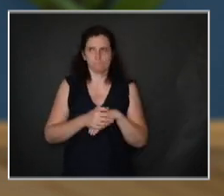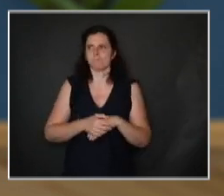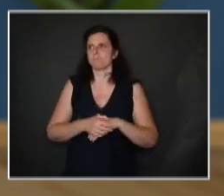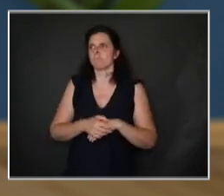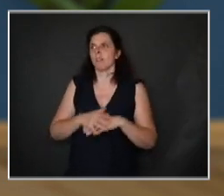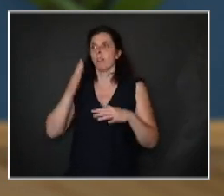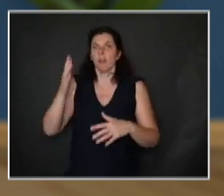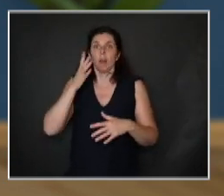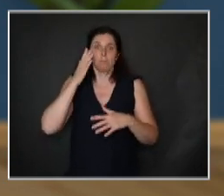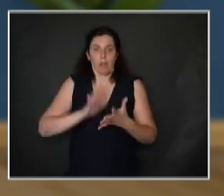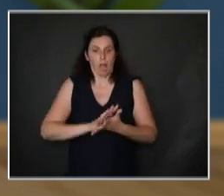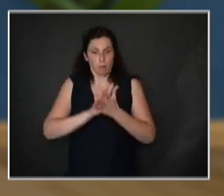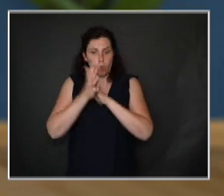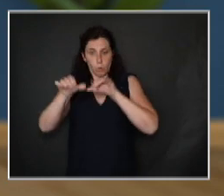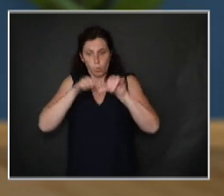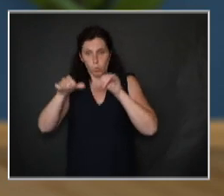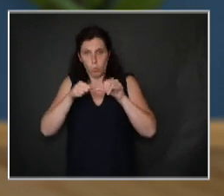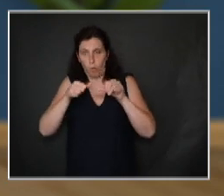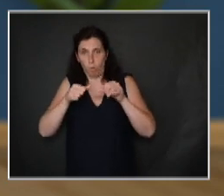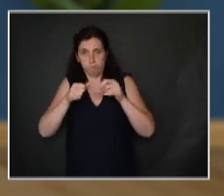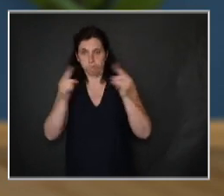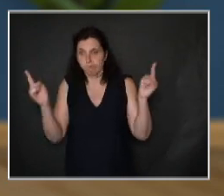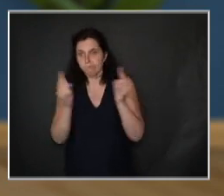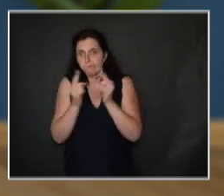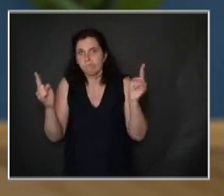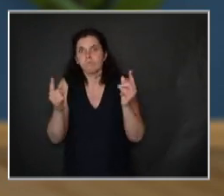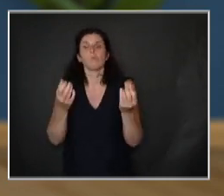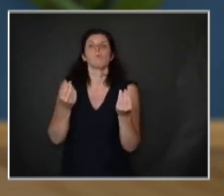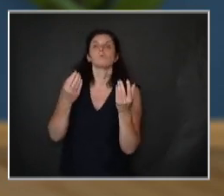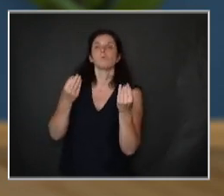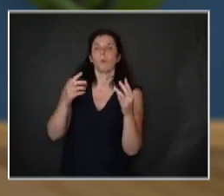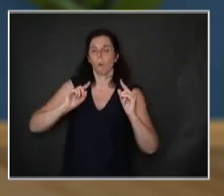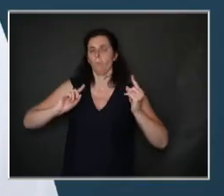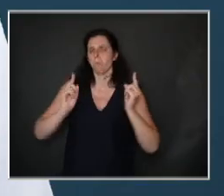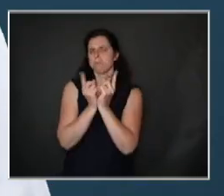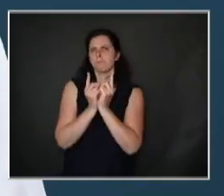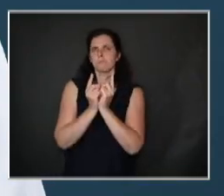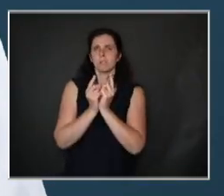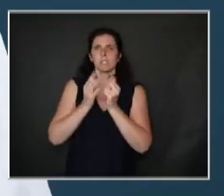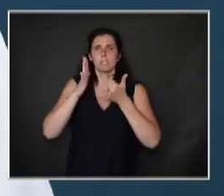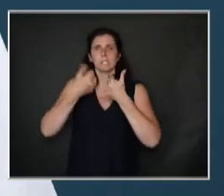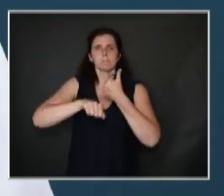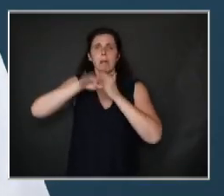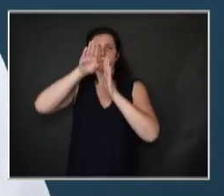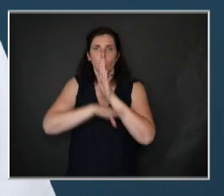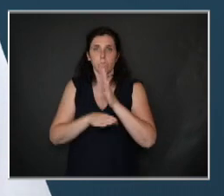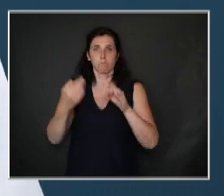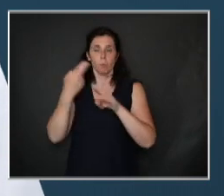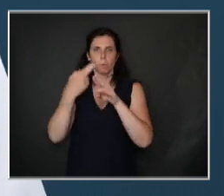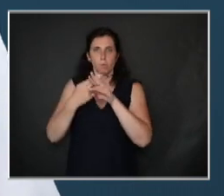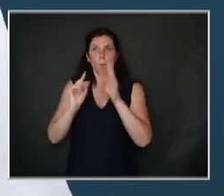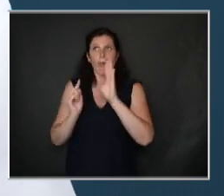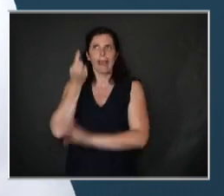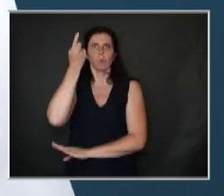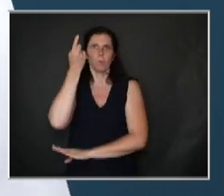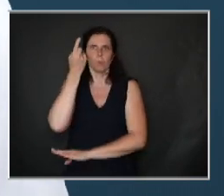Il y a plusieurs durées d'évolution de la lombalgie. Alors il y a celle qui est la plus commune, qui va être brève, qui va durer moins de 6 semaines, on va l'appeler aiguë. Quand on dit aiguë,